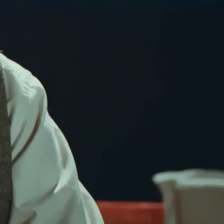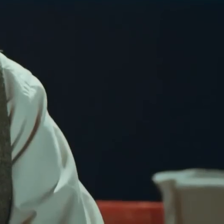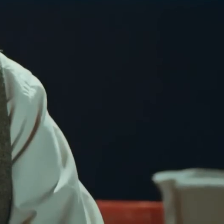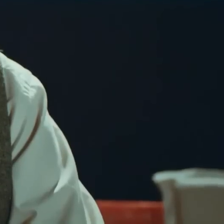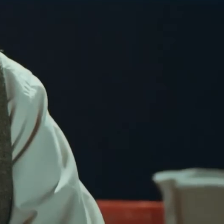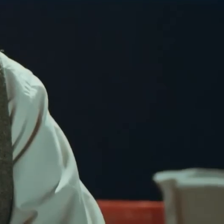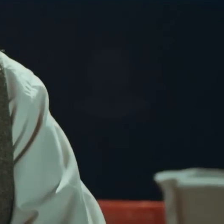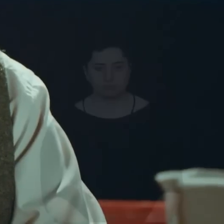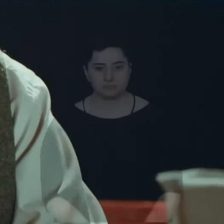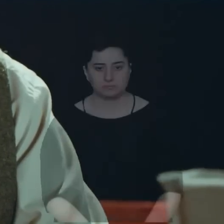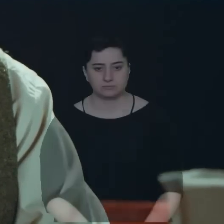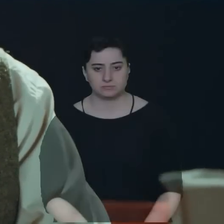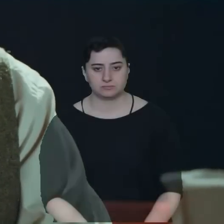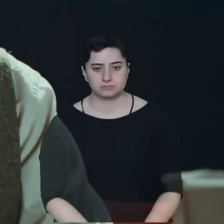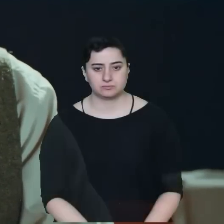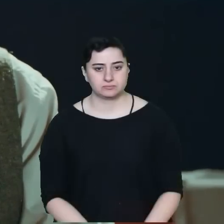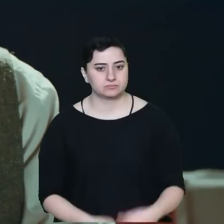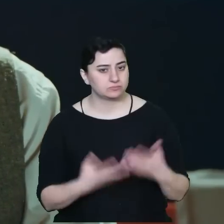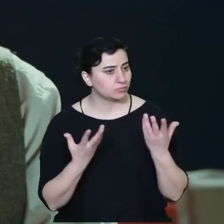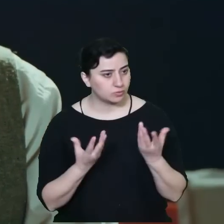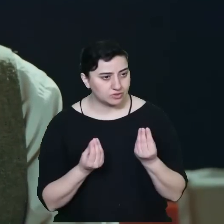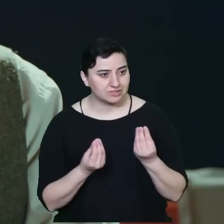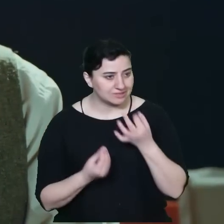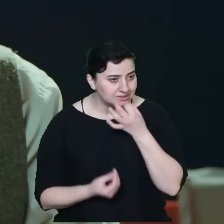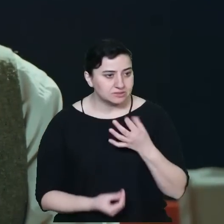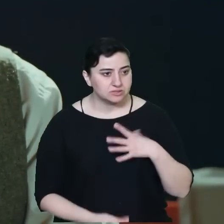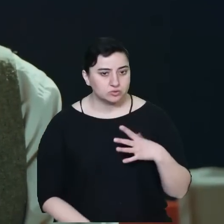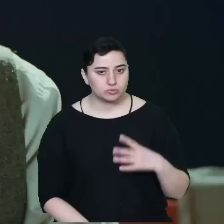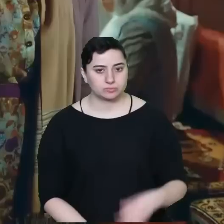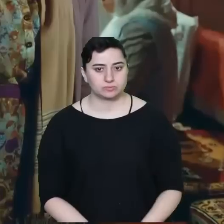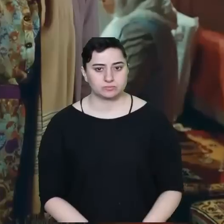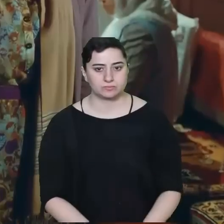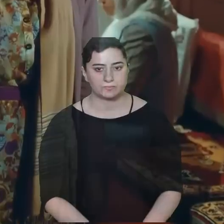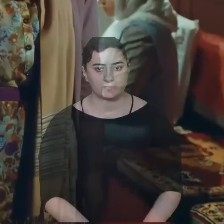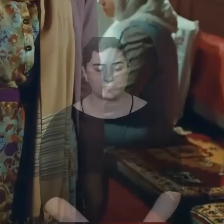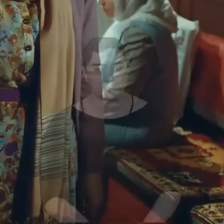Kasım Bey endişeyle baktı kızına. Destur istedi.